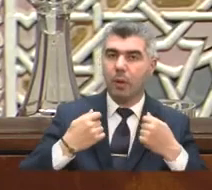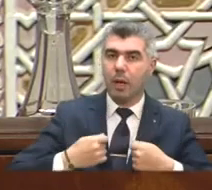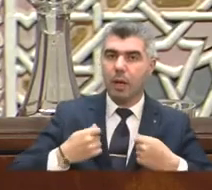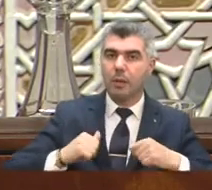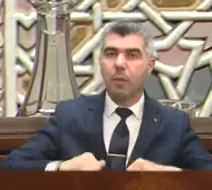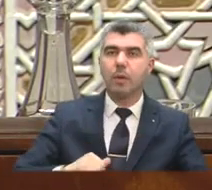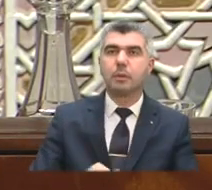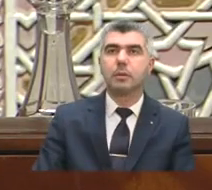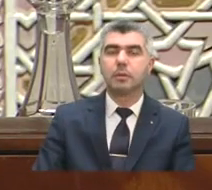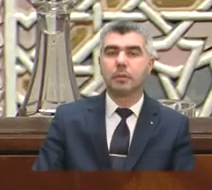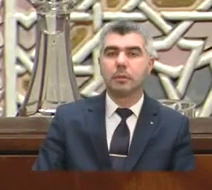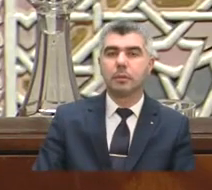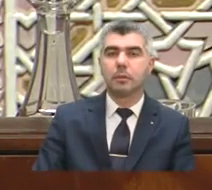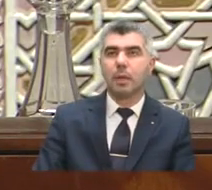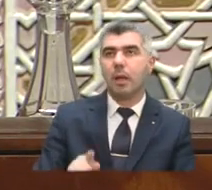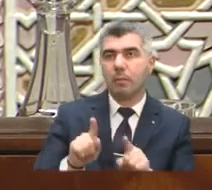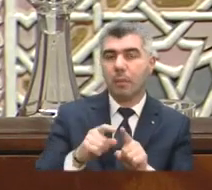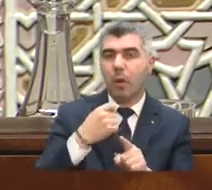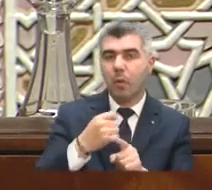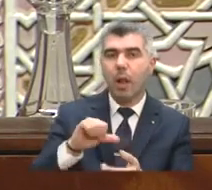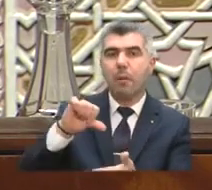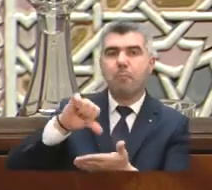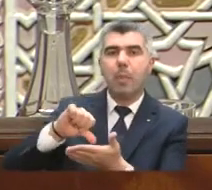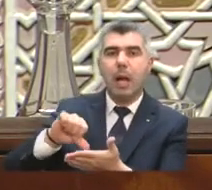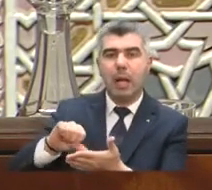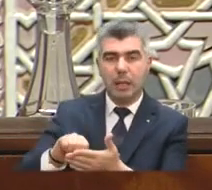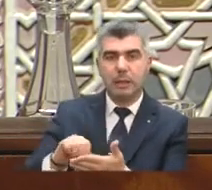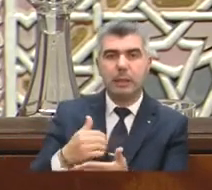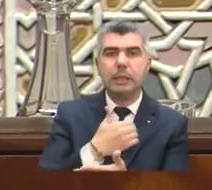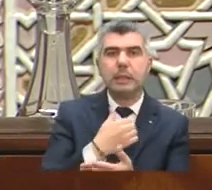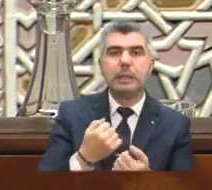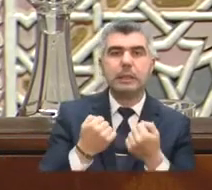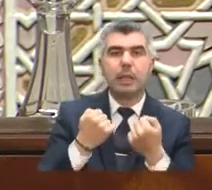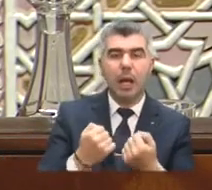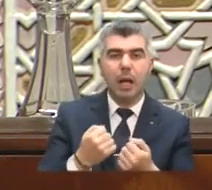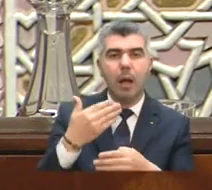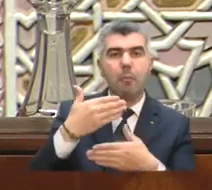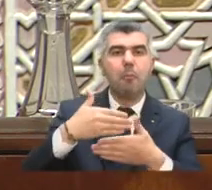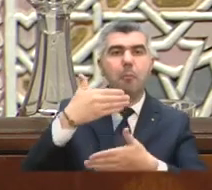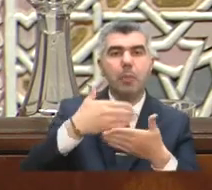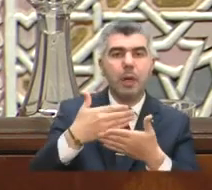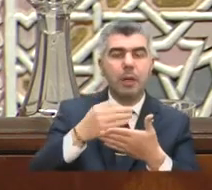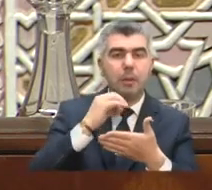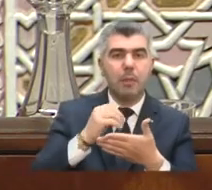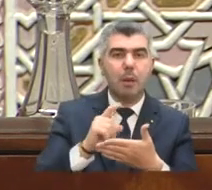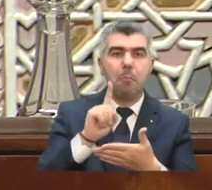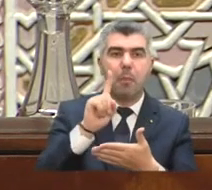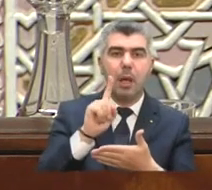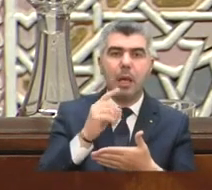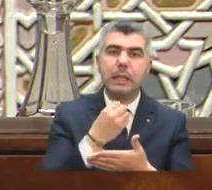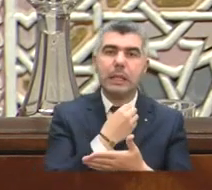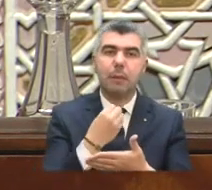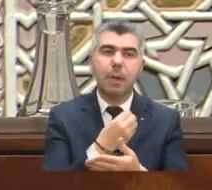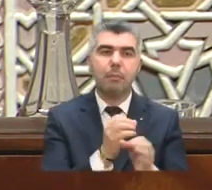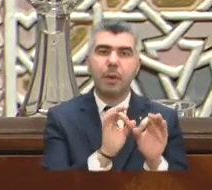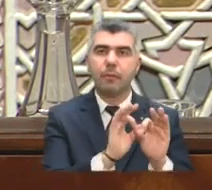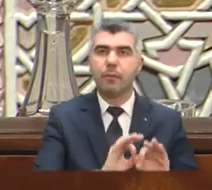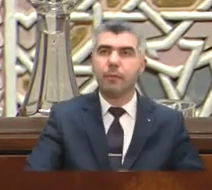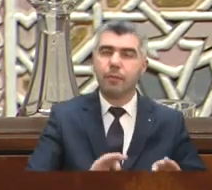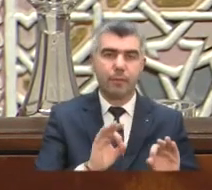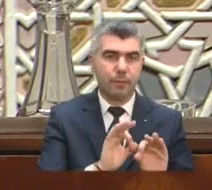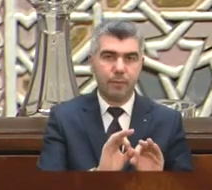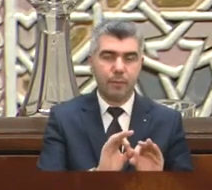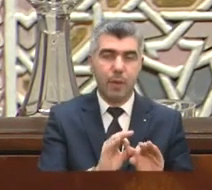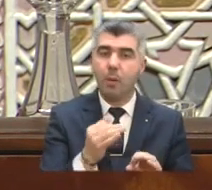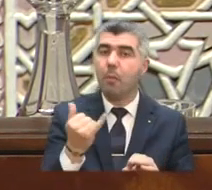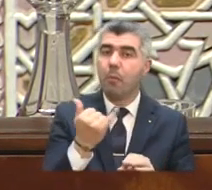سيد الوزير، بغيت نثير الانتباه لبعض المراكز الصحيه اللي تبنات ولكن ما كاينش موارد بشريه، وهي خاصه شويه ديال الترشيد